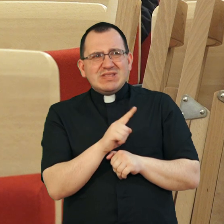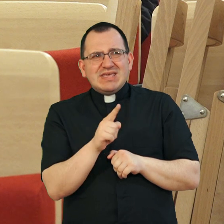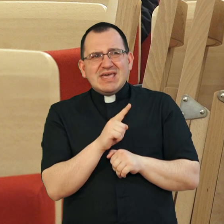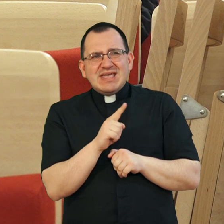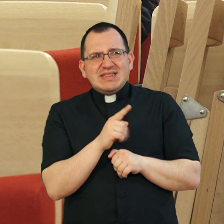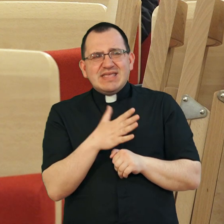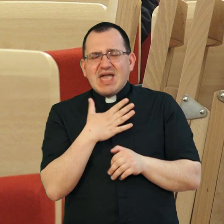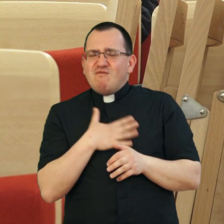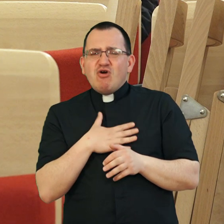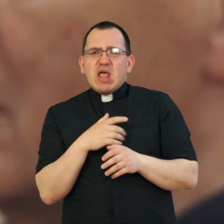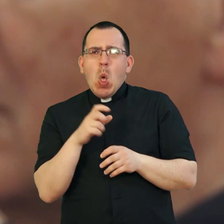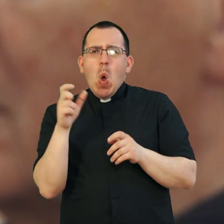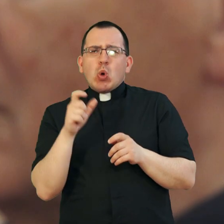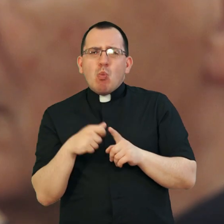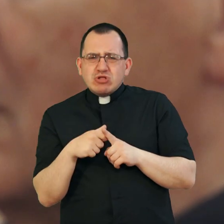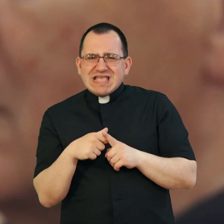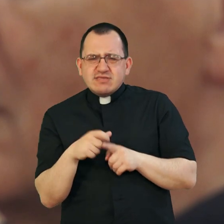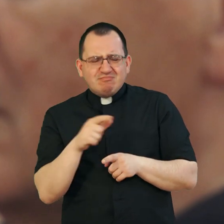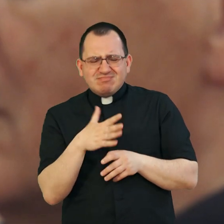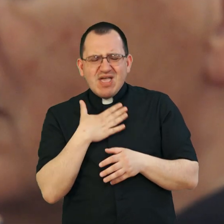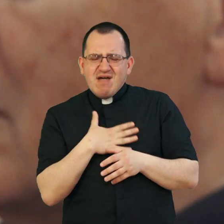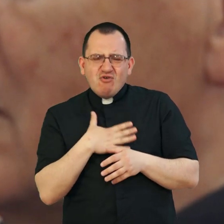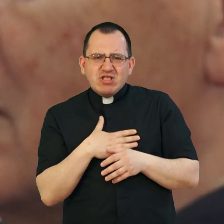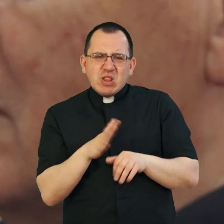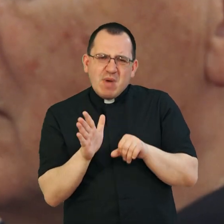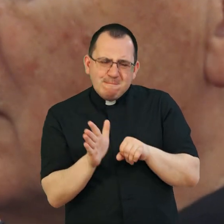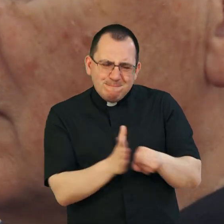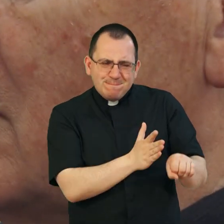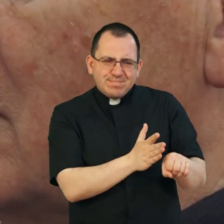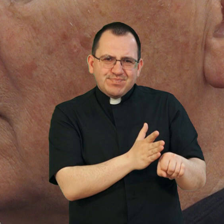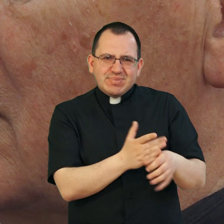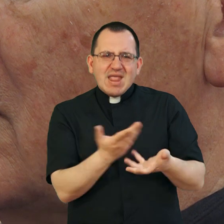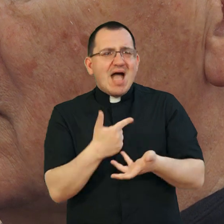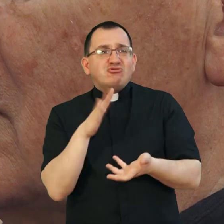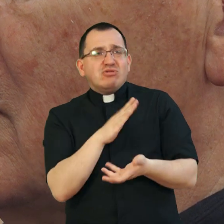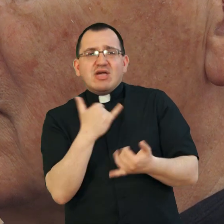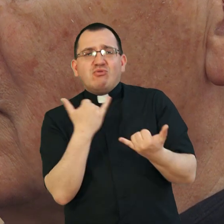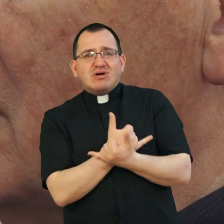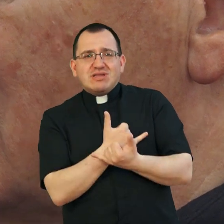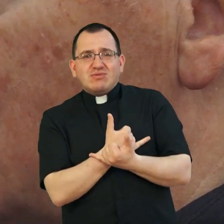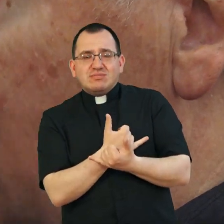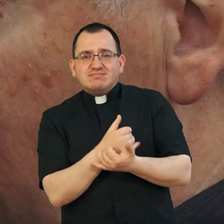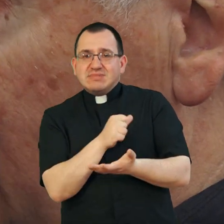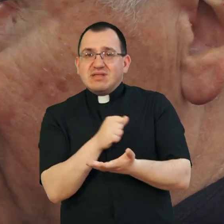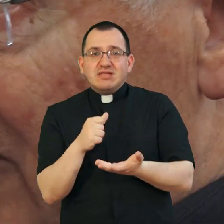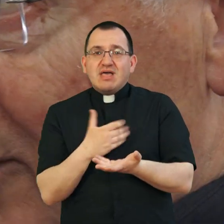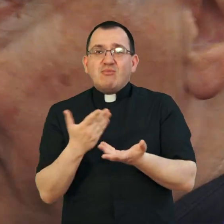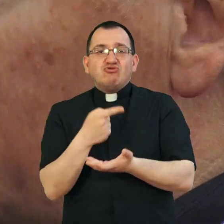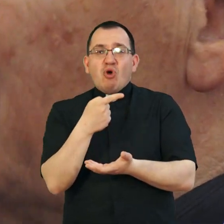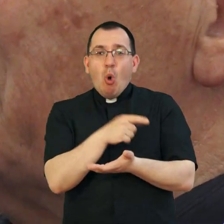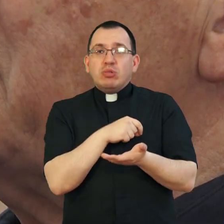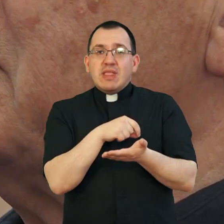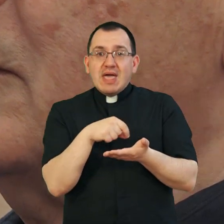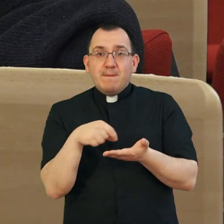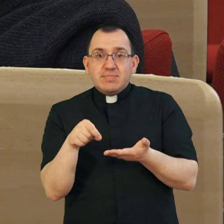podobni režimu. A njegov glavni krimen, recimo tako, je to što je bio pisac,